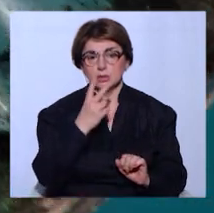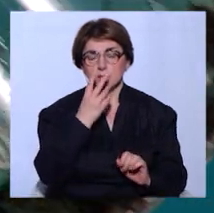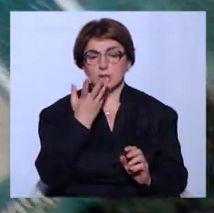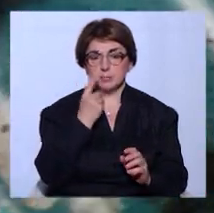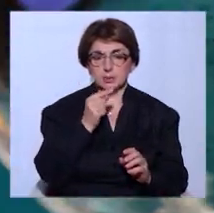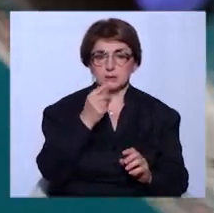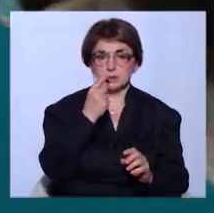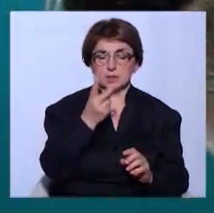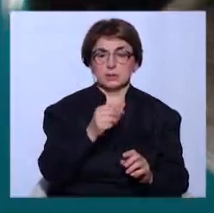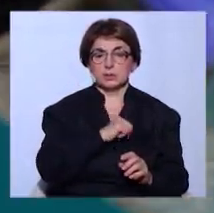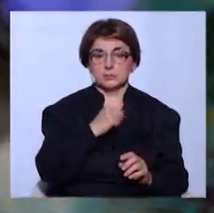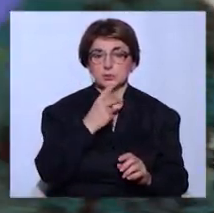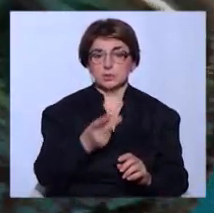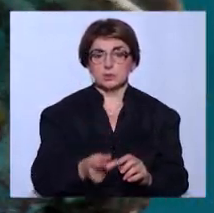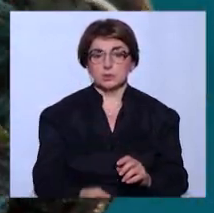როგორია.